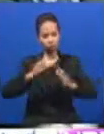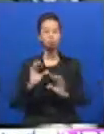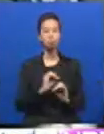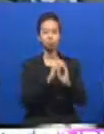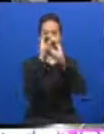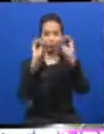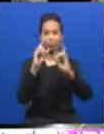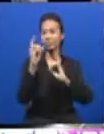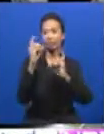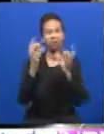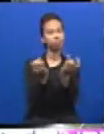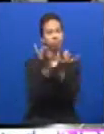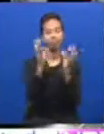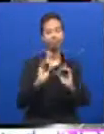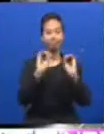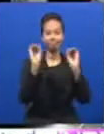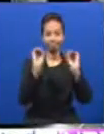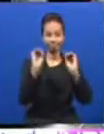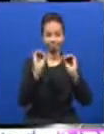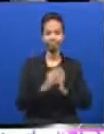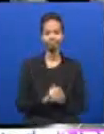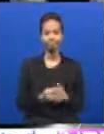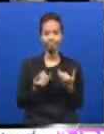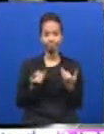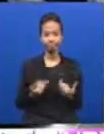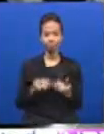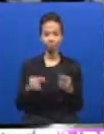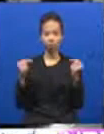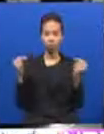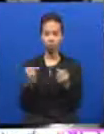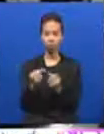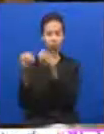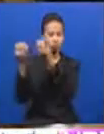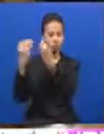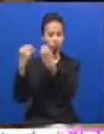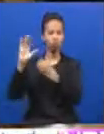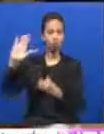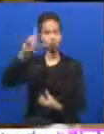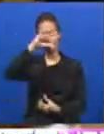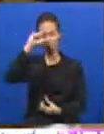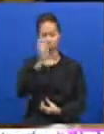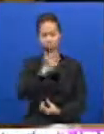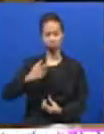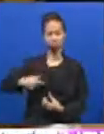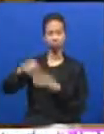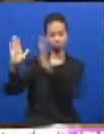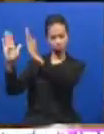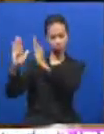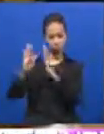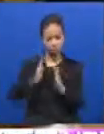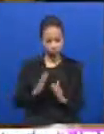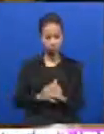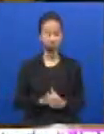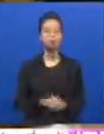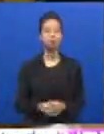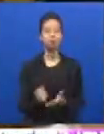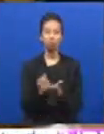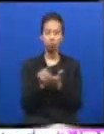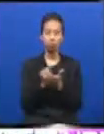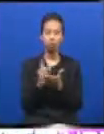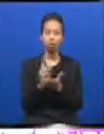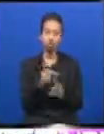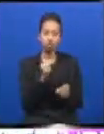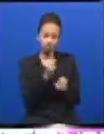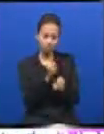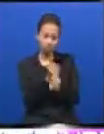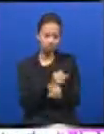ทรัพย์สินภายใต้หลักนิติรัฐน้อมนำหลักปรัชญาเศรษฐกิจพอเพียงเน้นความเข้มแข็งจากภายในตัวบุคคลสอน